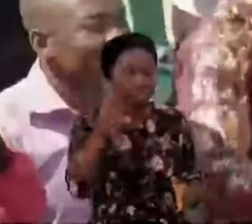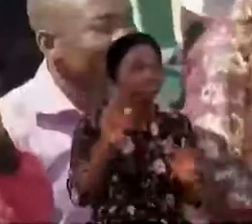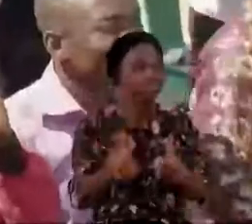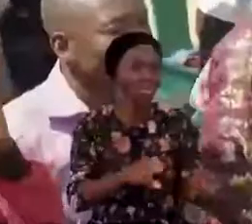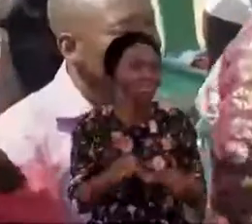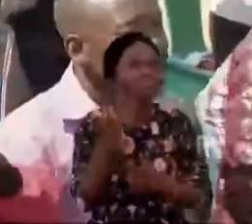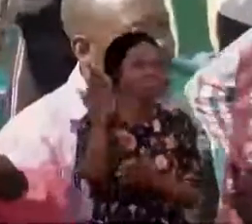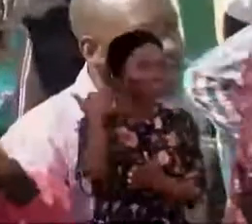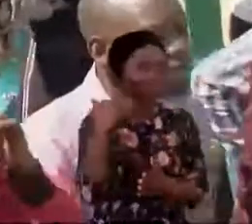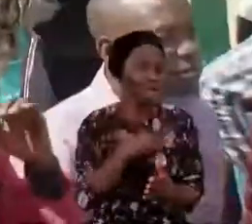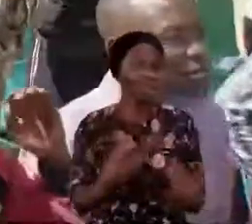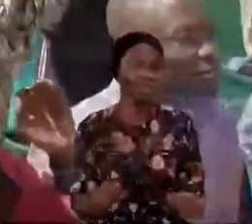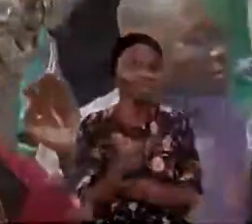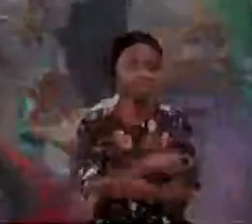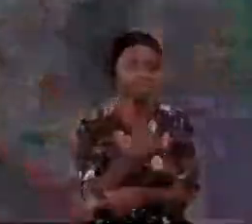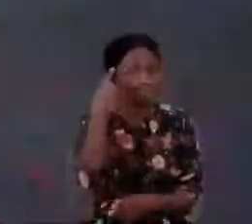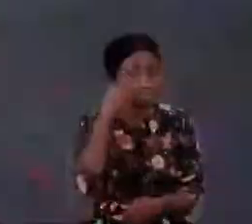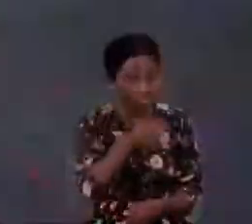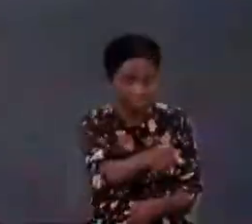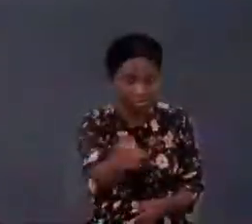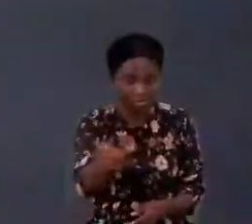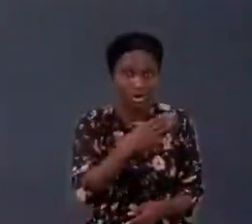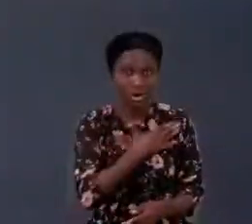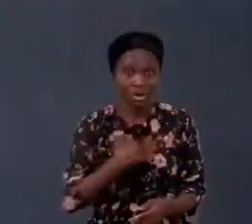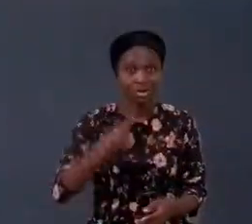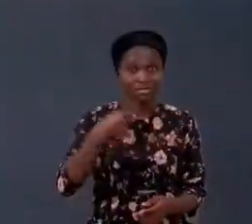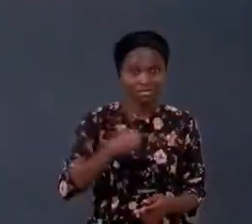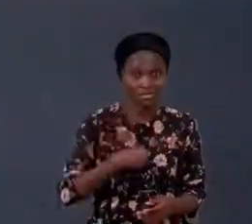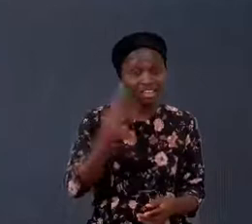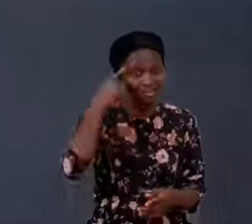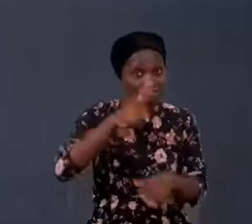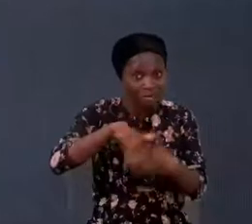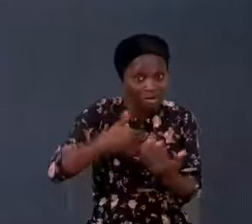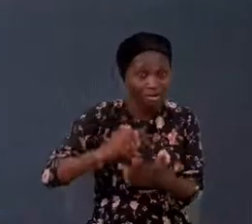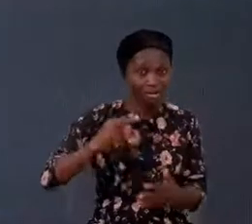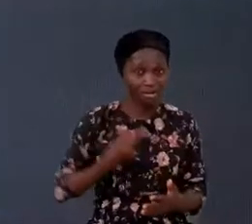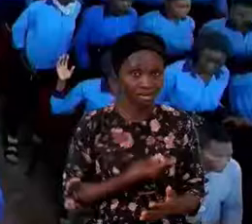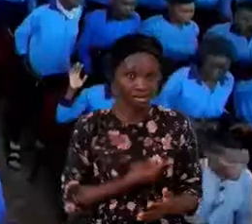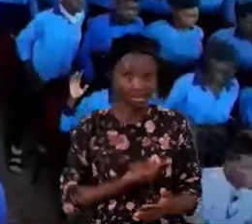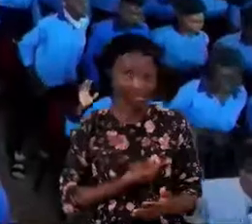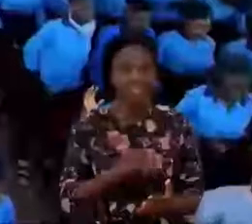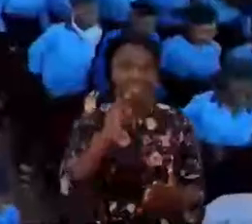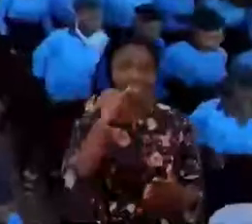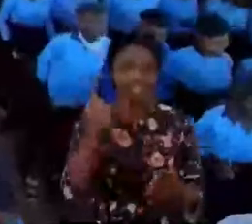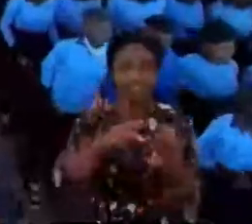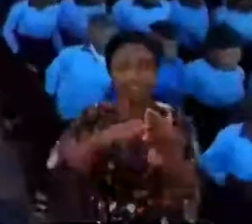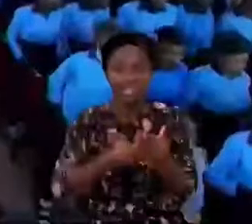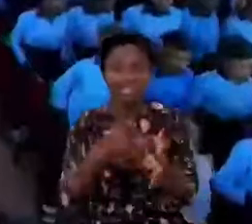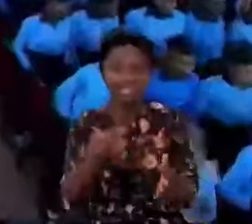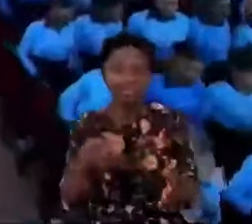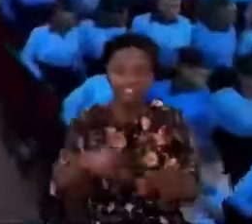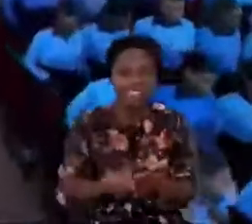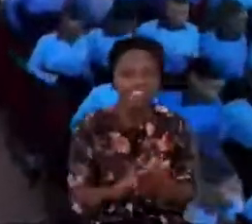nous, c'est le commencement d'un niveau supérieur de réalisation dans chaque